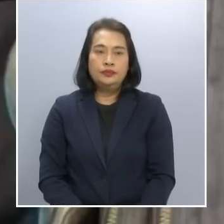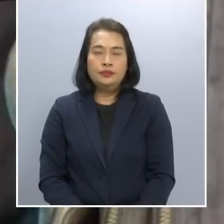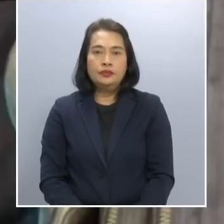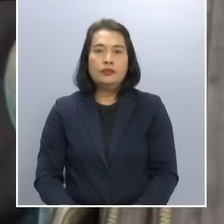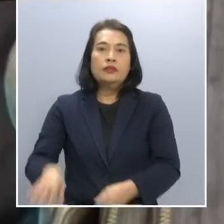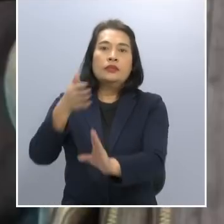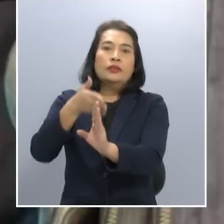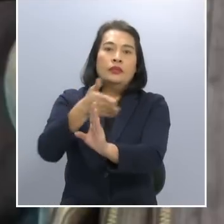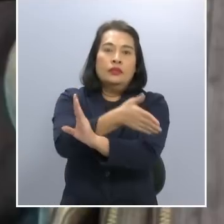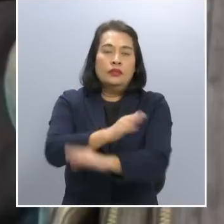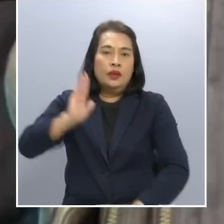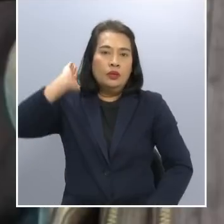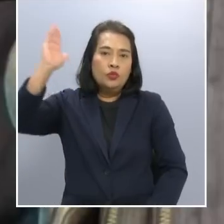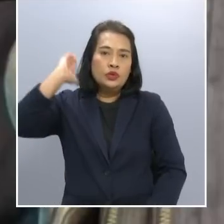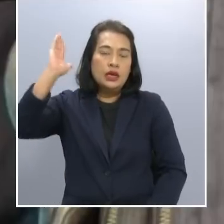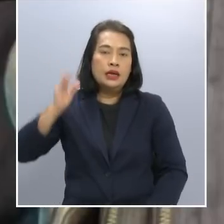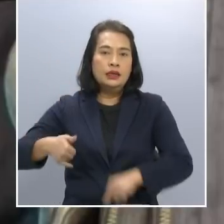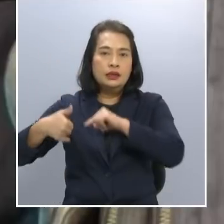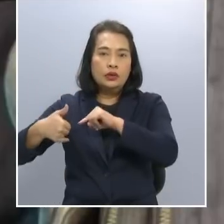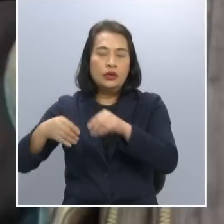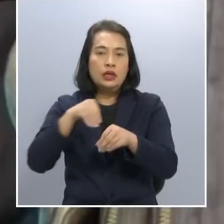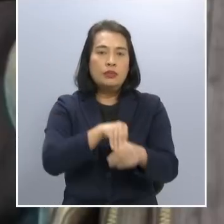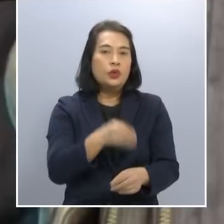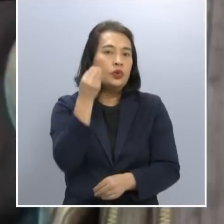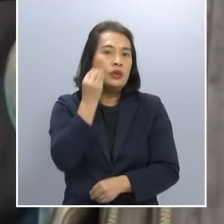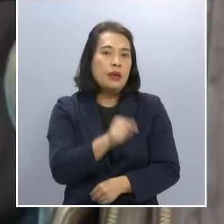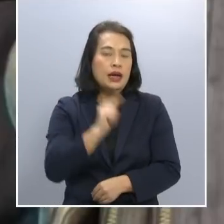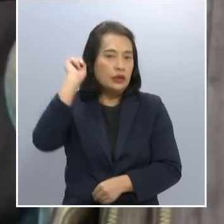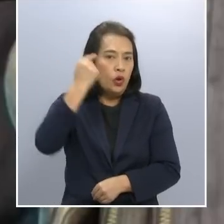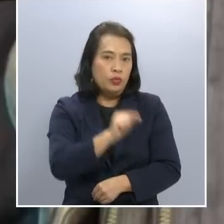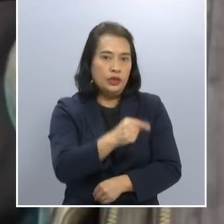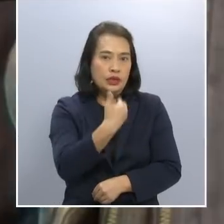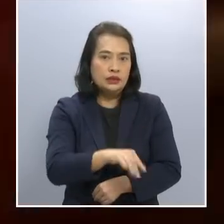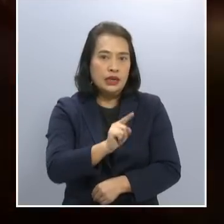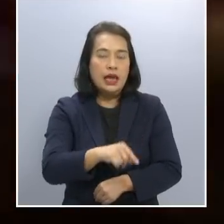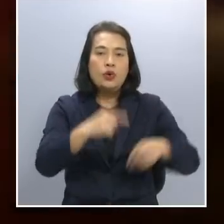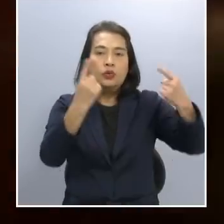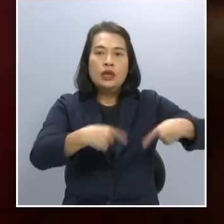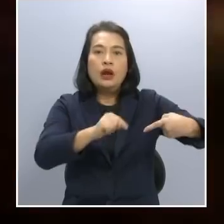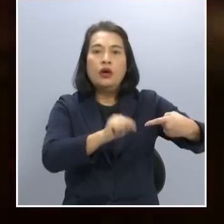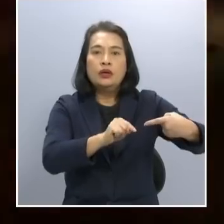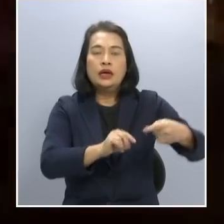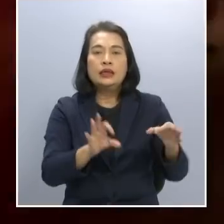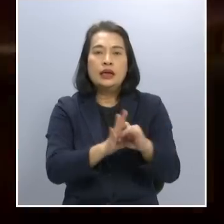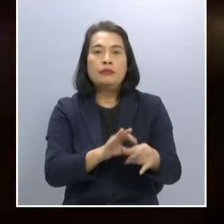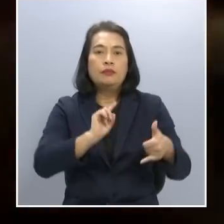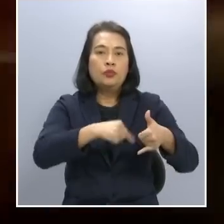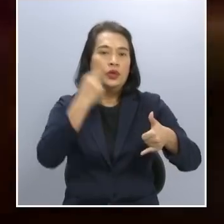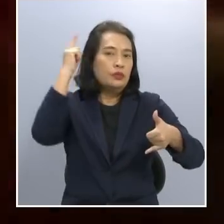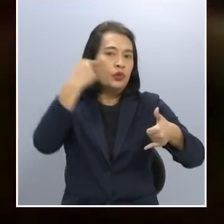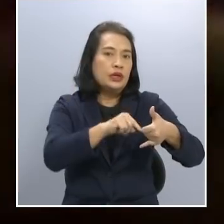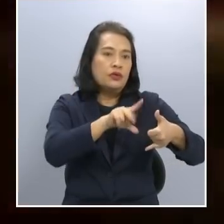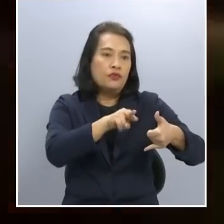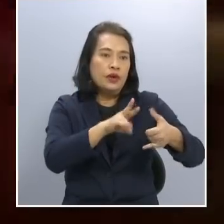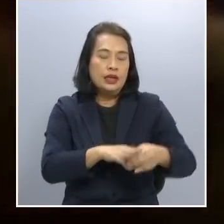านี้ชาญณรงค์ผู้ก่อเหตุครับมาอยู่ที่บ้านของผู้ตายแล้วปรากฏว่าไปมีปากเสียงทะเลาะกันกับทางผู้ตายและมีการแยกท